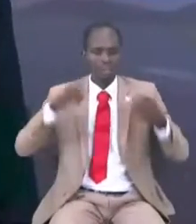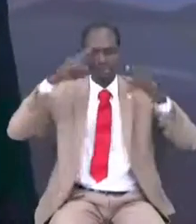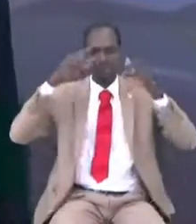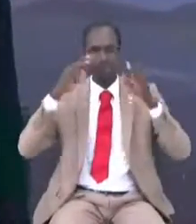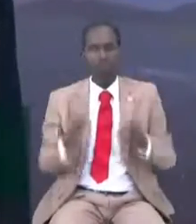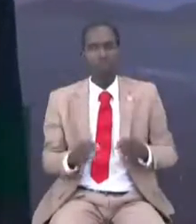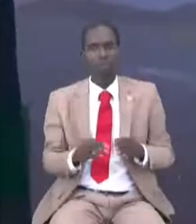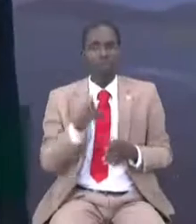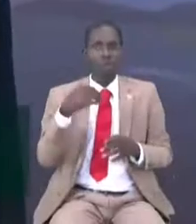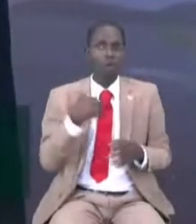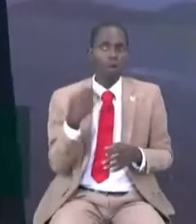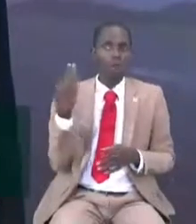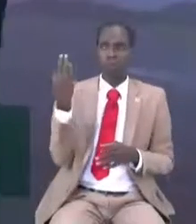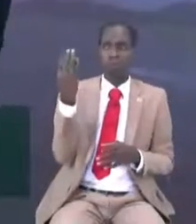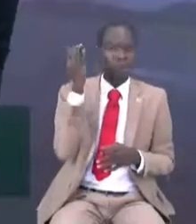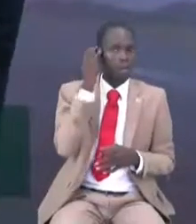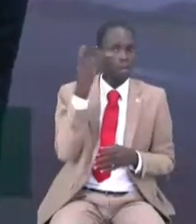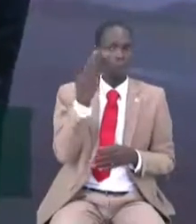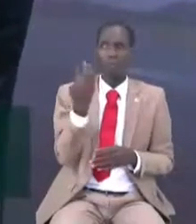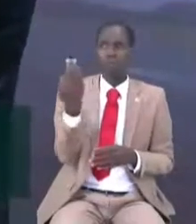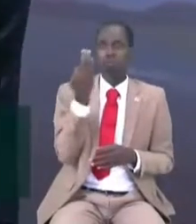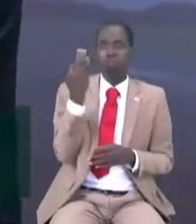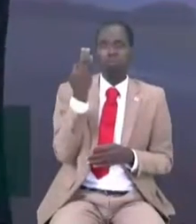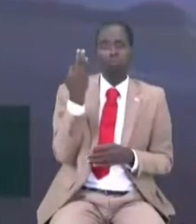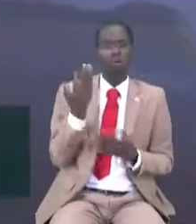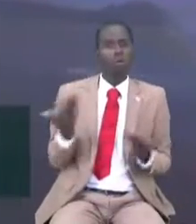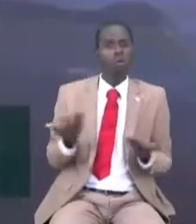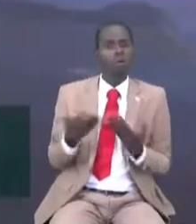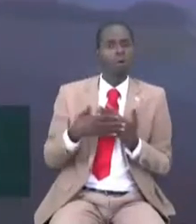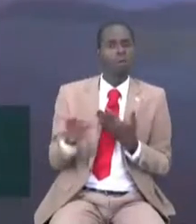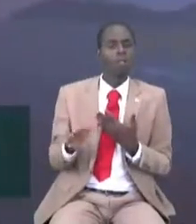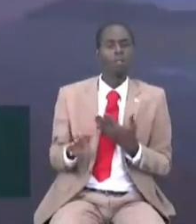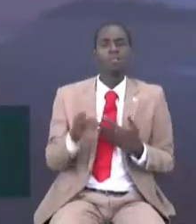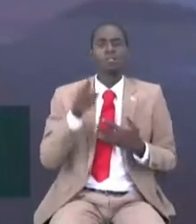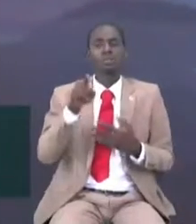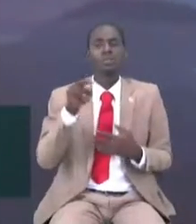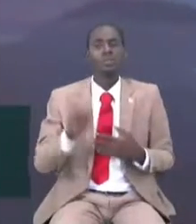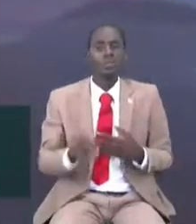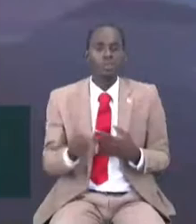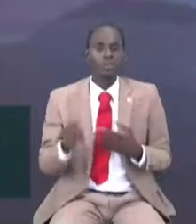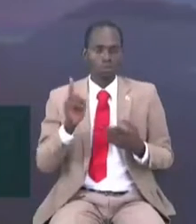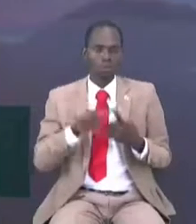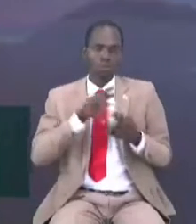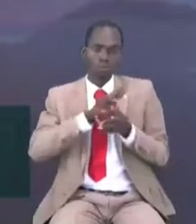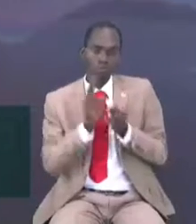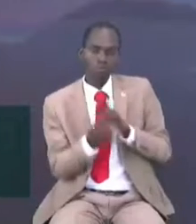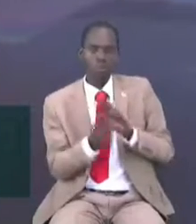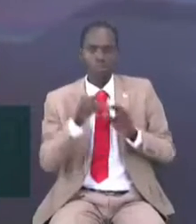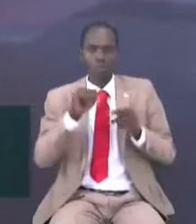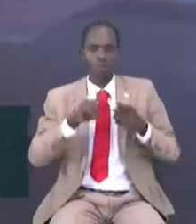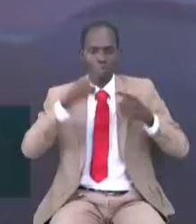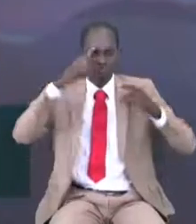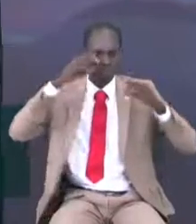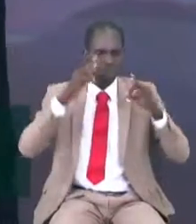tu acceptes l'expiation, si tu crois afin que tu sois né de nouveau, et tu confesses et que tu es converti à Christ,